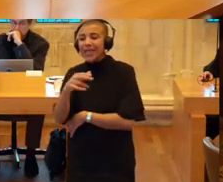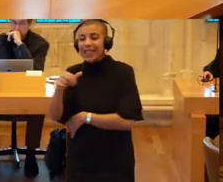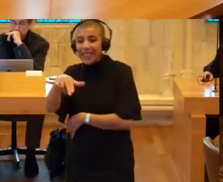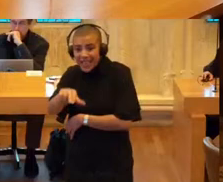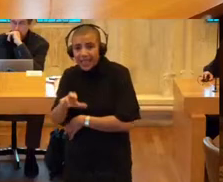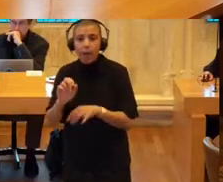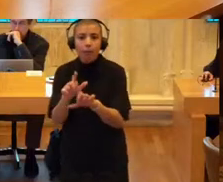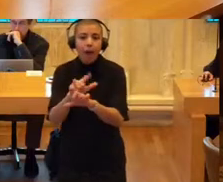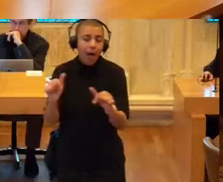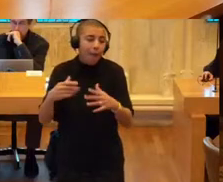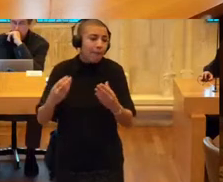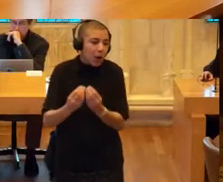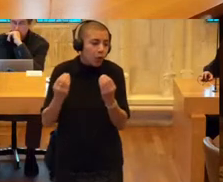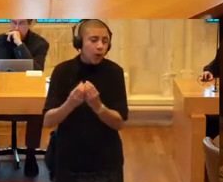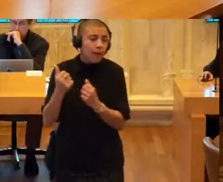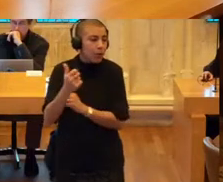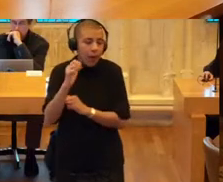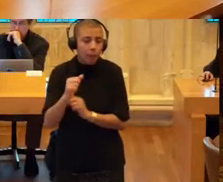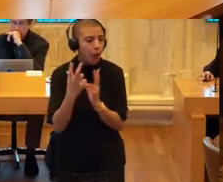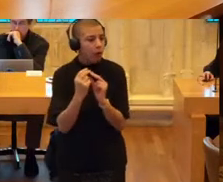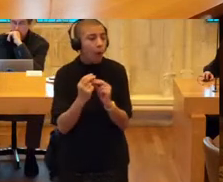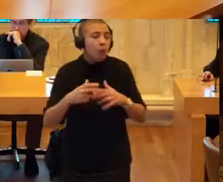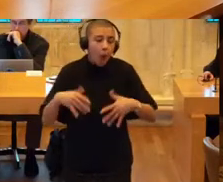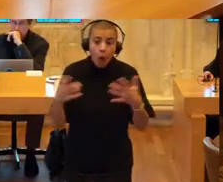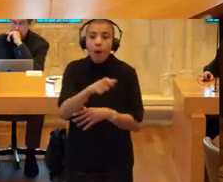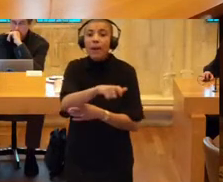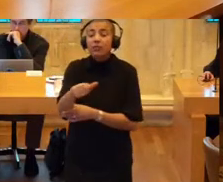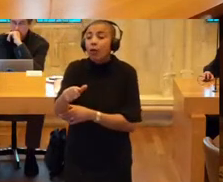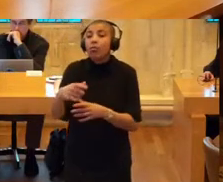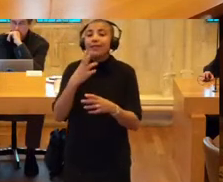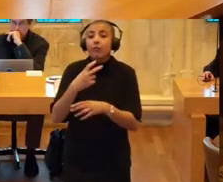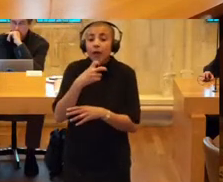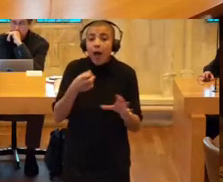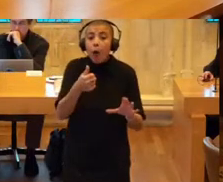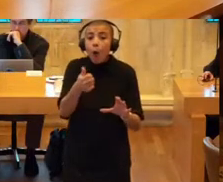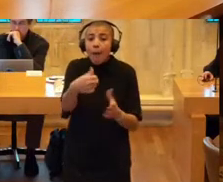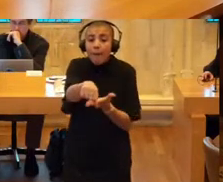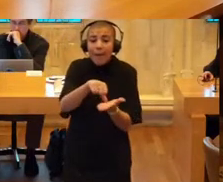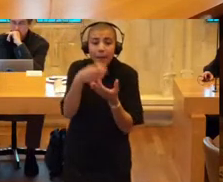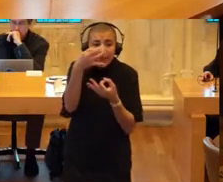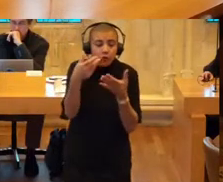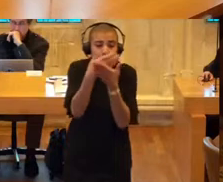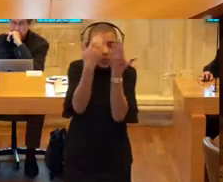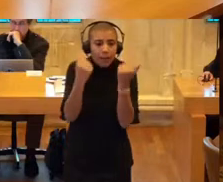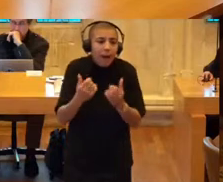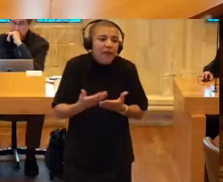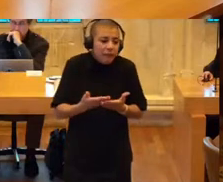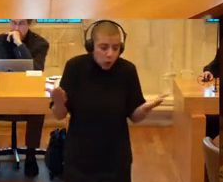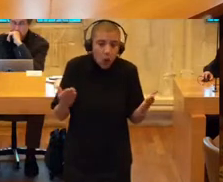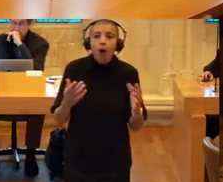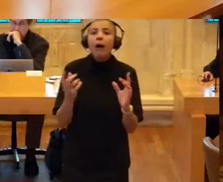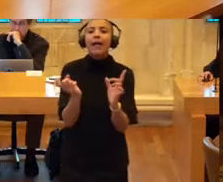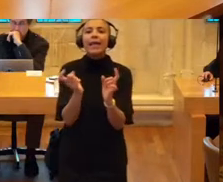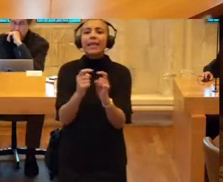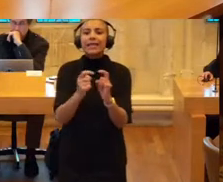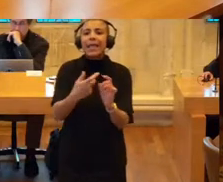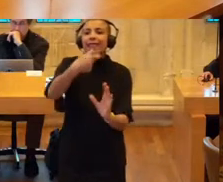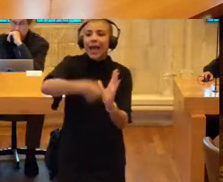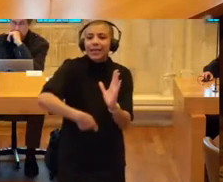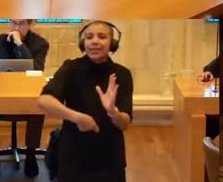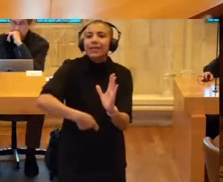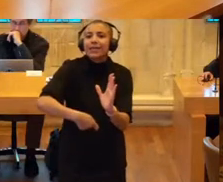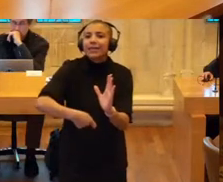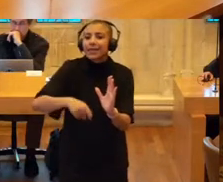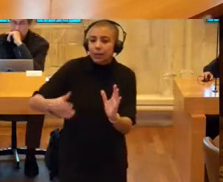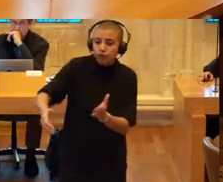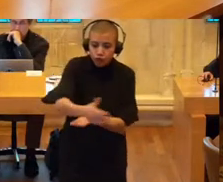contribuable, je ne sais pas ce qu'il paye, mais en tout cas, il cofinance via la taxe que nous payons avec l'électricité, également les